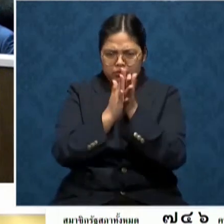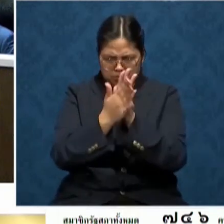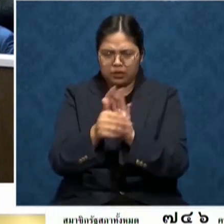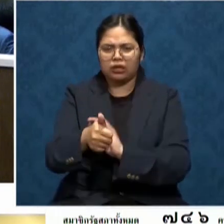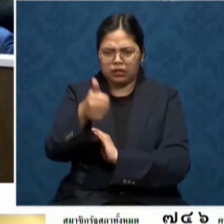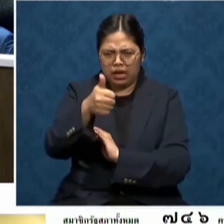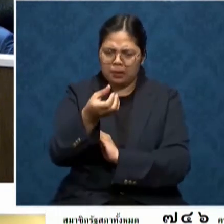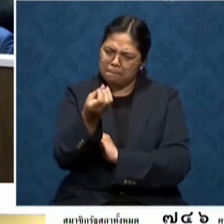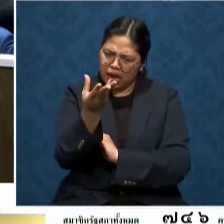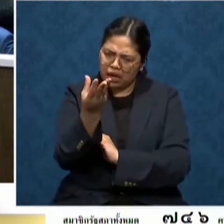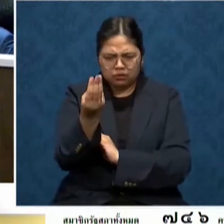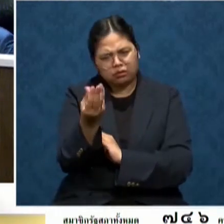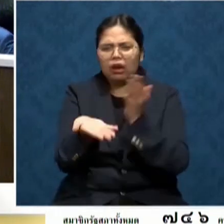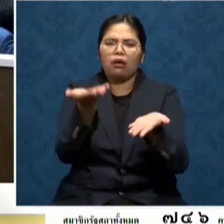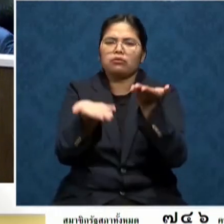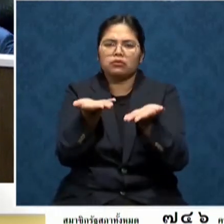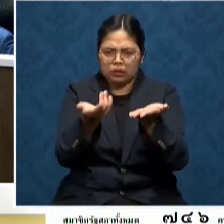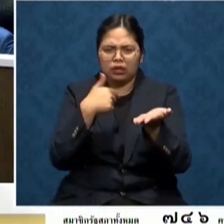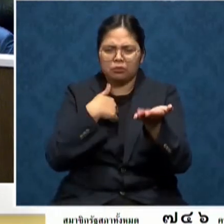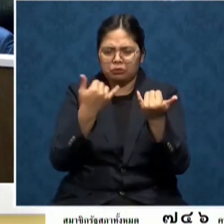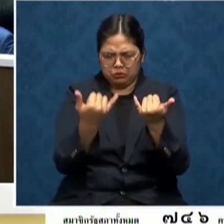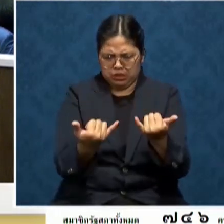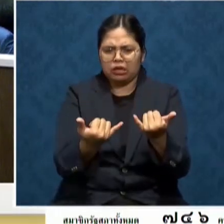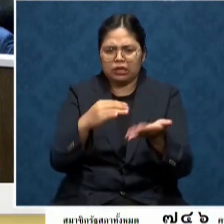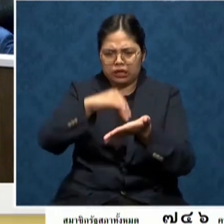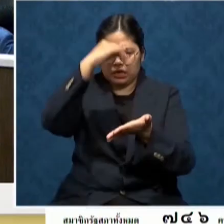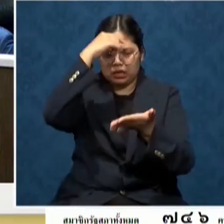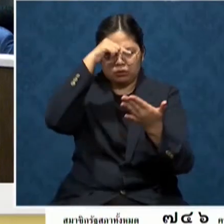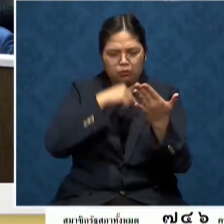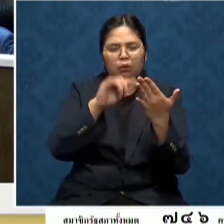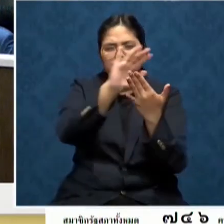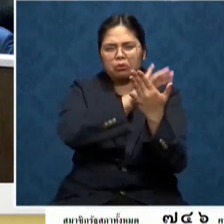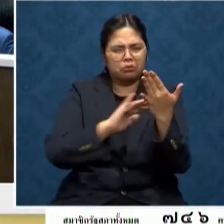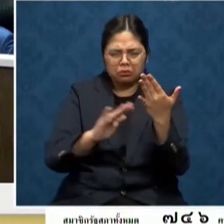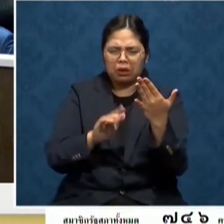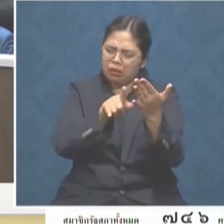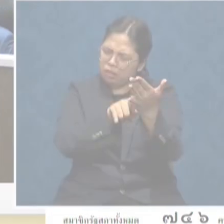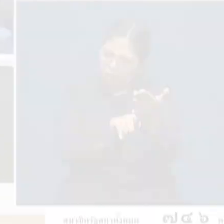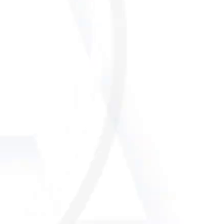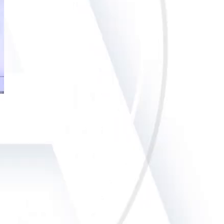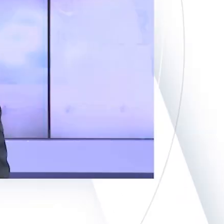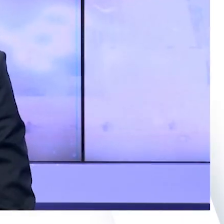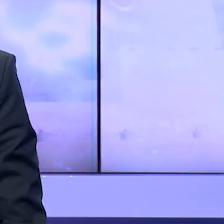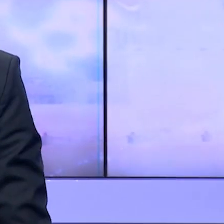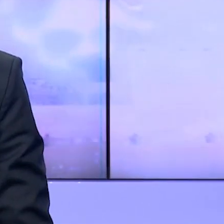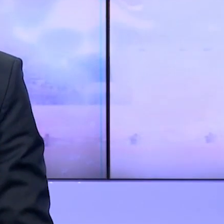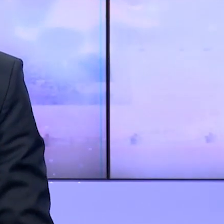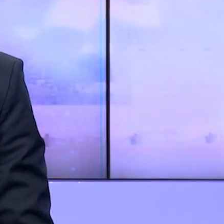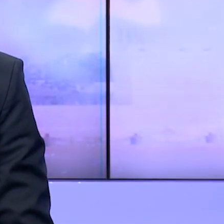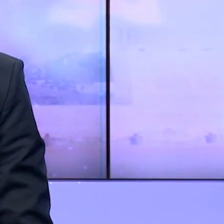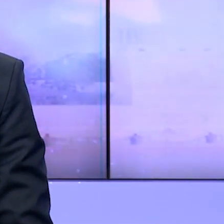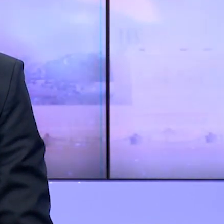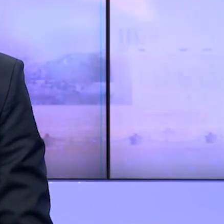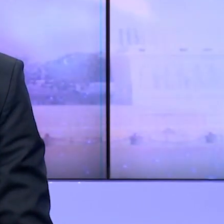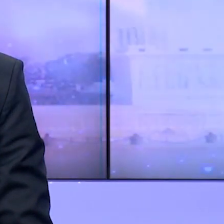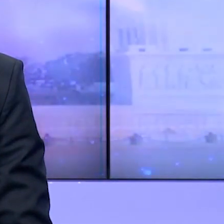อยเพื่อที่เราทุคนจะได้ทำลายหลุมดำการศึษาไทยที่มืดนิดมานานนี้สัทีดูคิจบแล้ว อยาลมกด